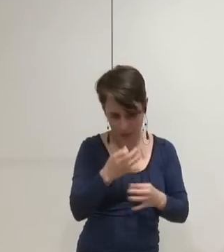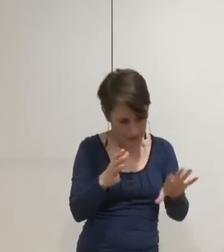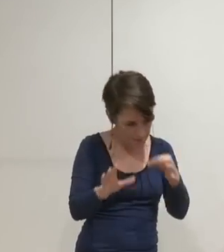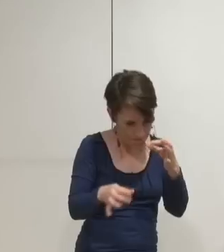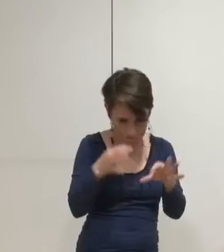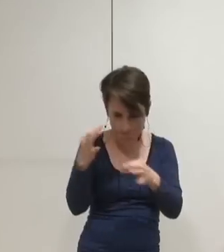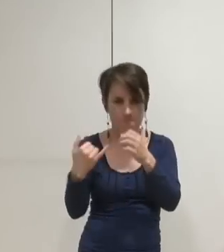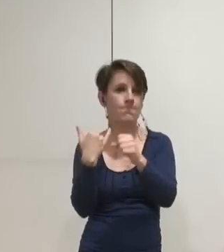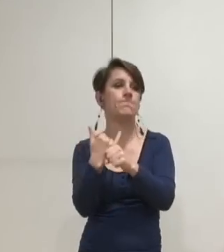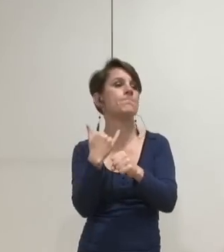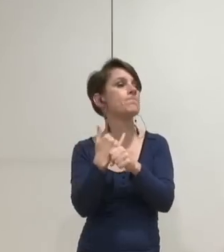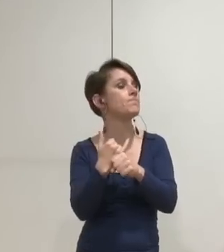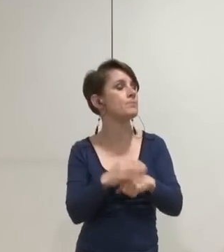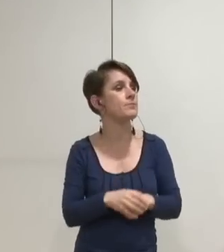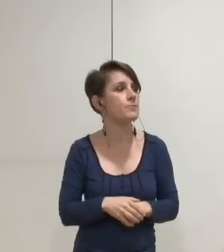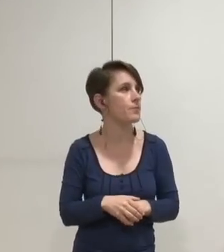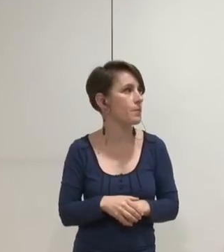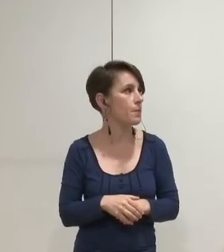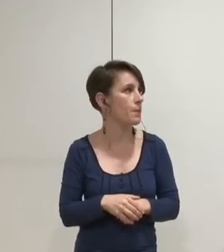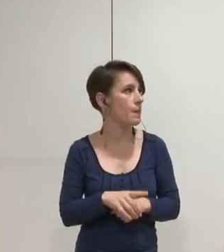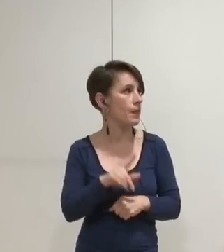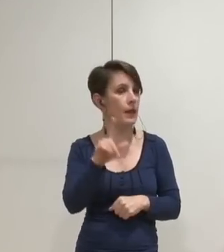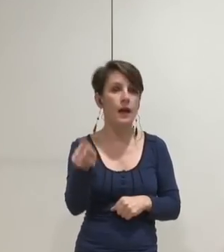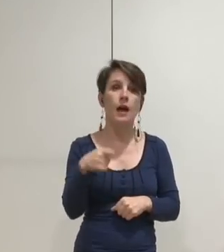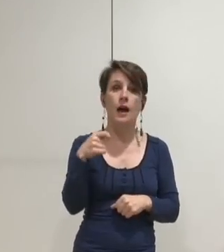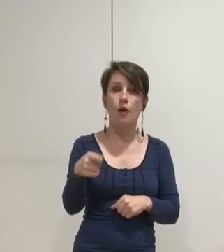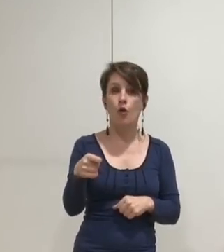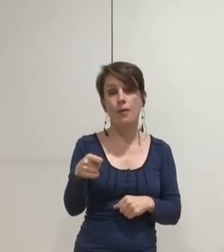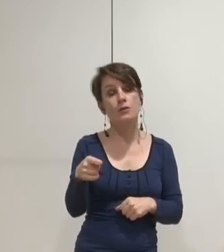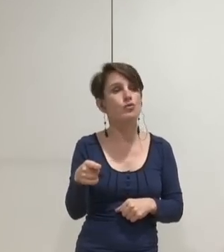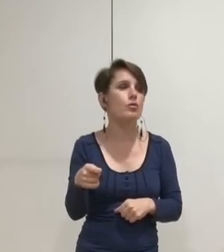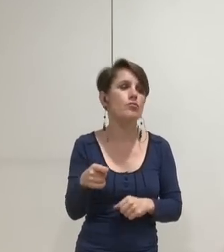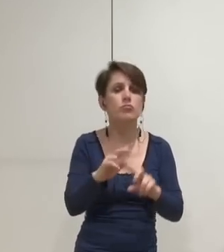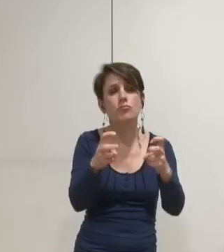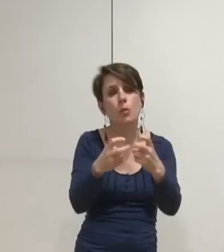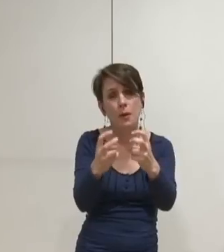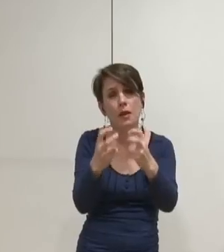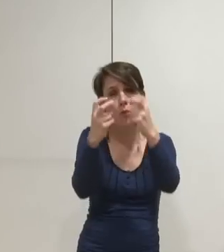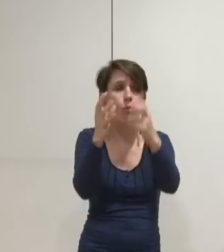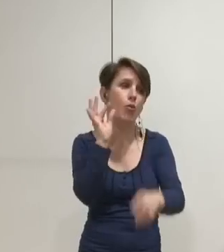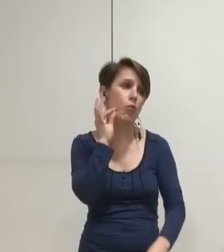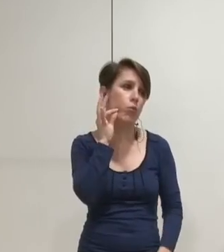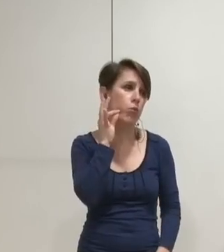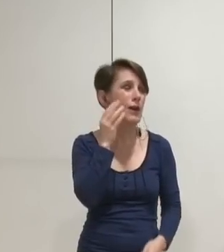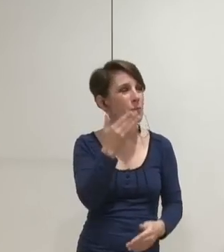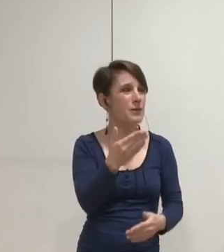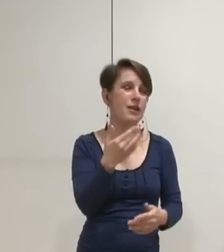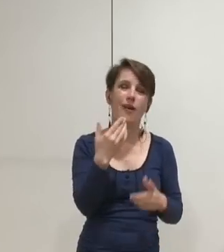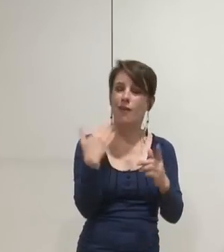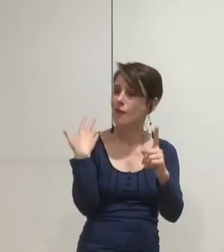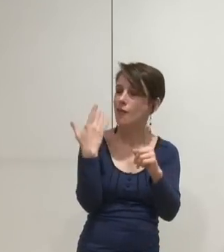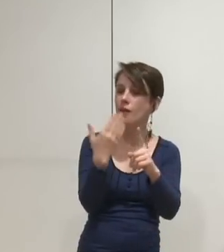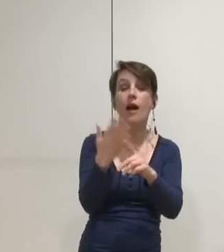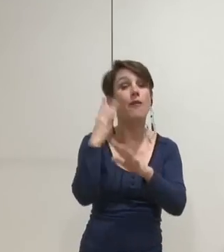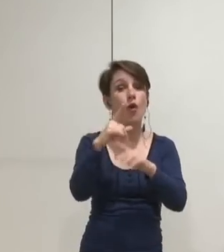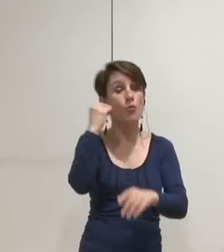sûr ce sont en valeur absolue des sommes modestes c'était toujours un peu le discours qu'on entendait avec